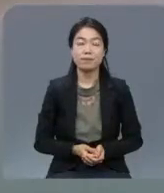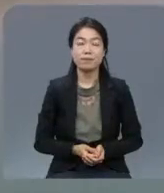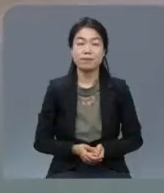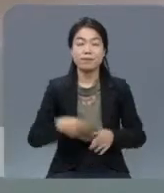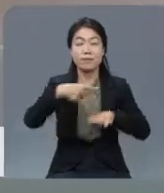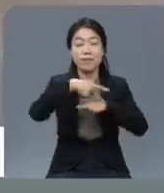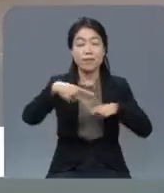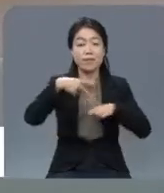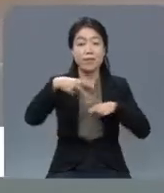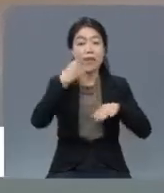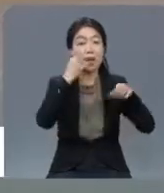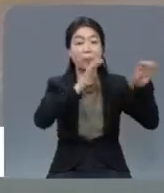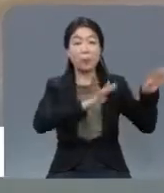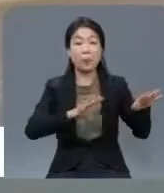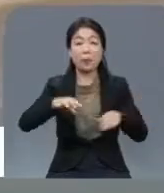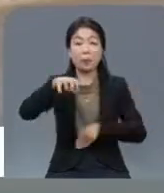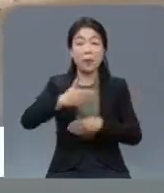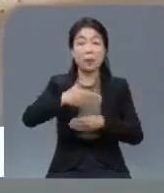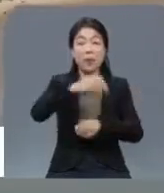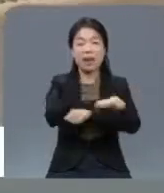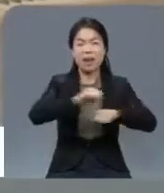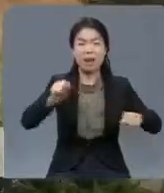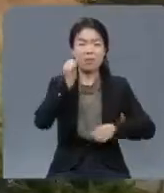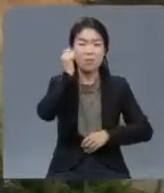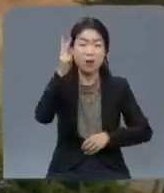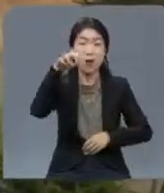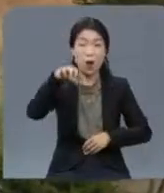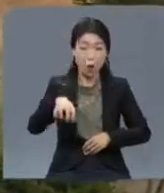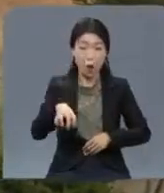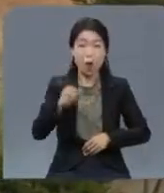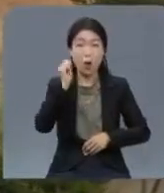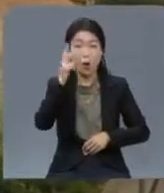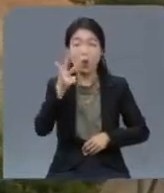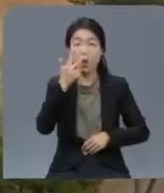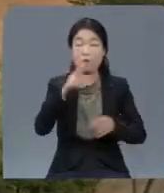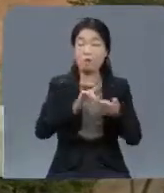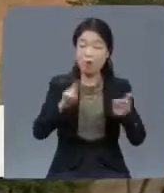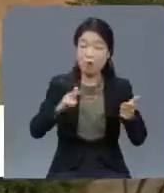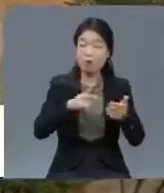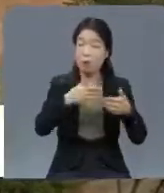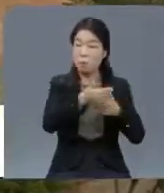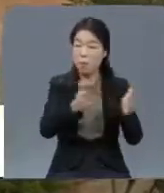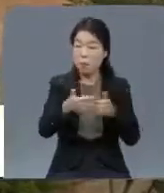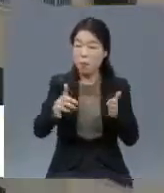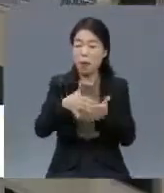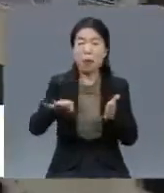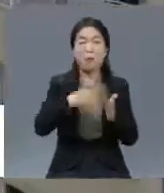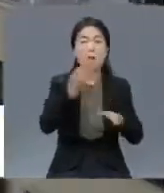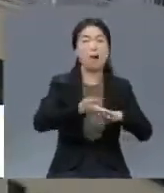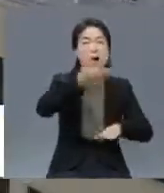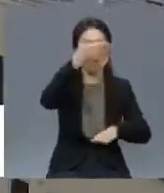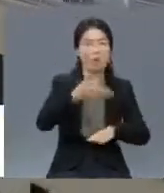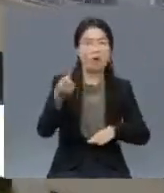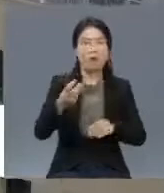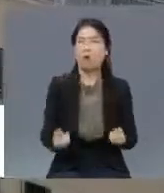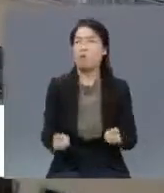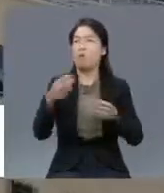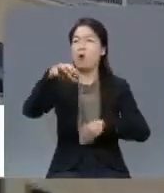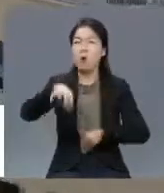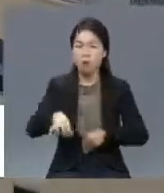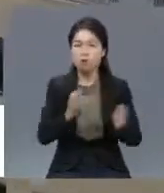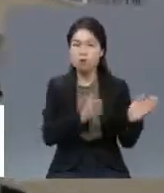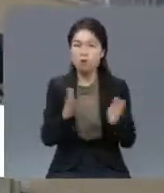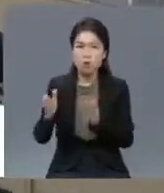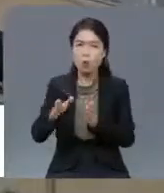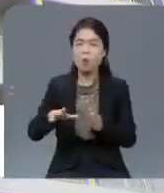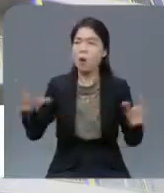신안 백길 해변에 문을 연 대형 리조트입니다. 호텔과 콘도 등 400개가 넘는 객실과 대형 행사장을 갖춘 신안군